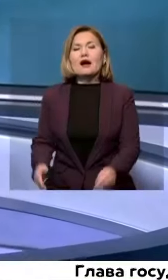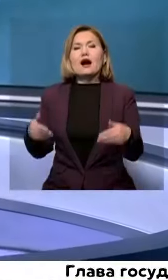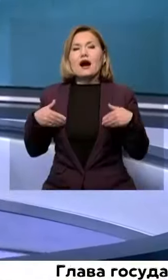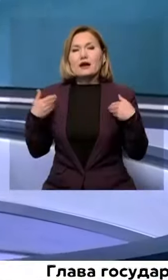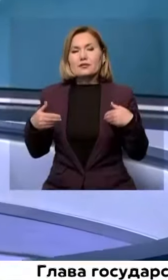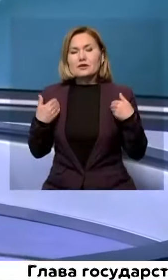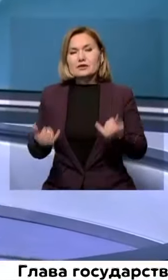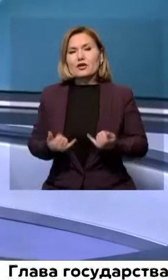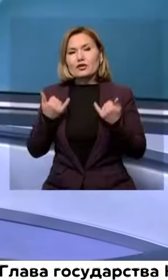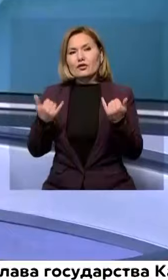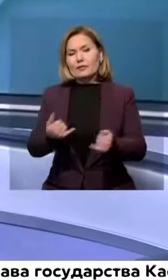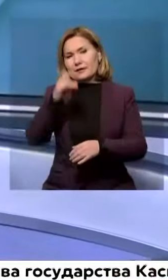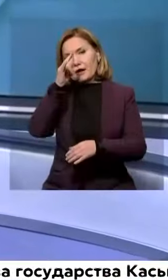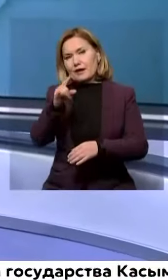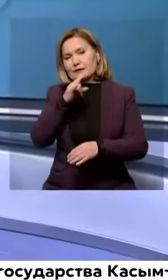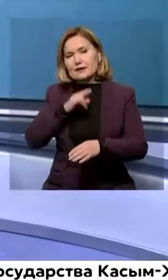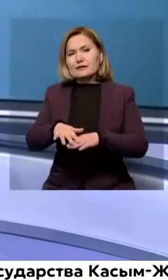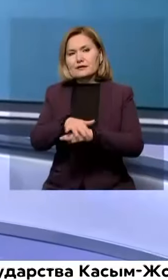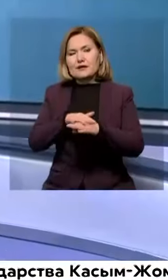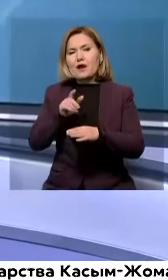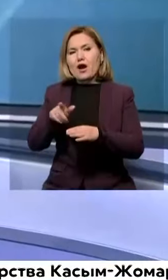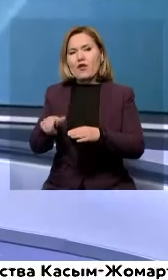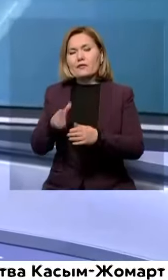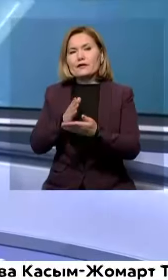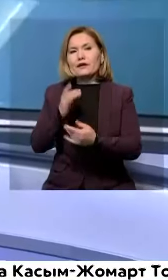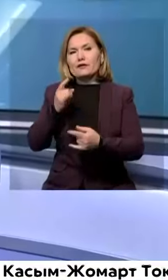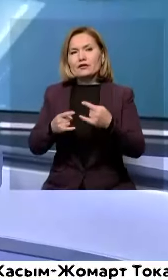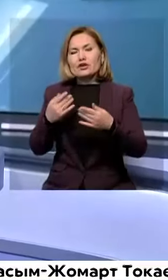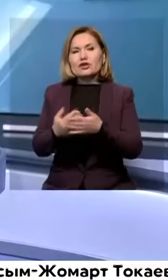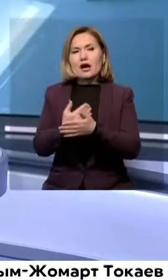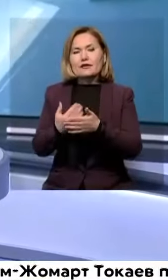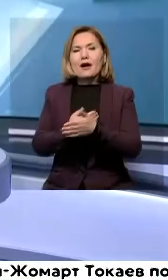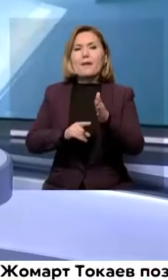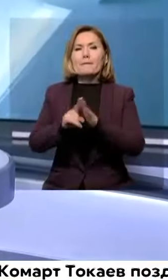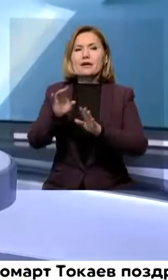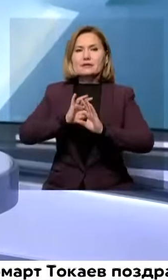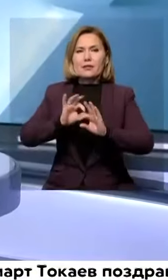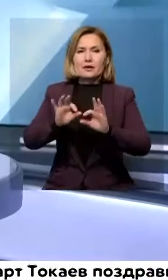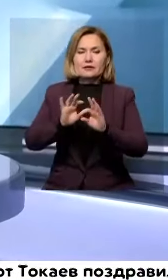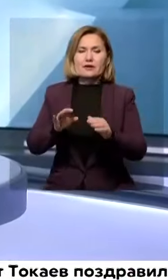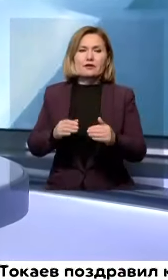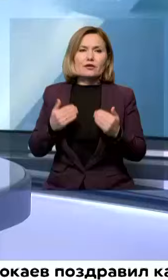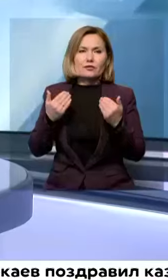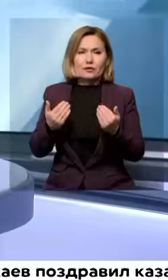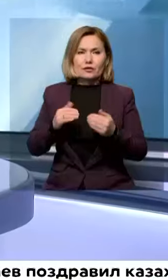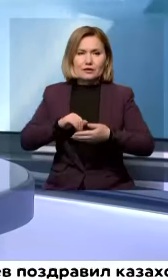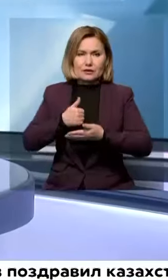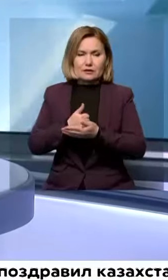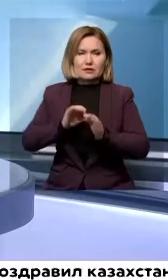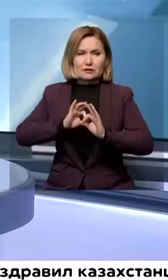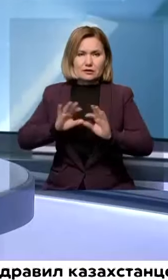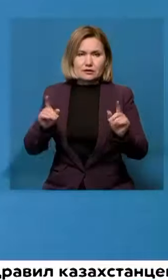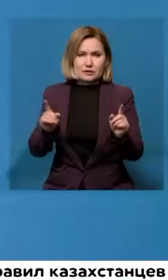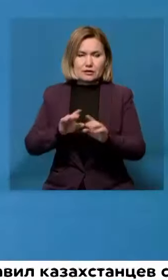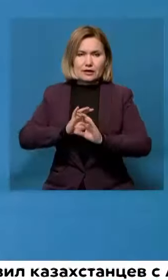Кеш жарық. Еліміздің басты ақпараттық арнасы тікелей эфирде өз жұмысын жалғастырады. Жарияшы Дастан Мүрсәлім, Сурдодармада Самал Жантемір.